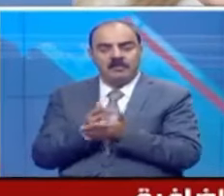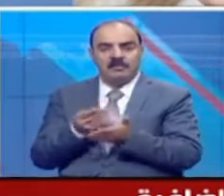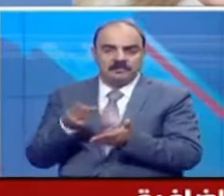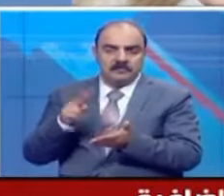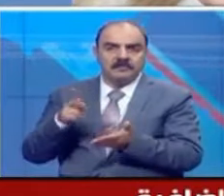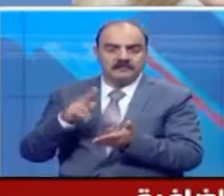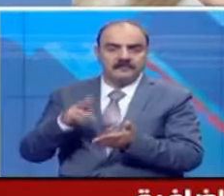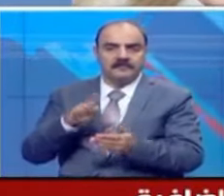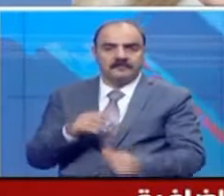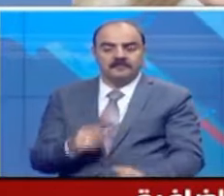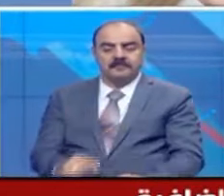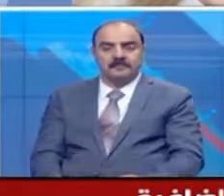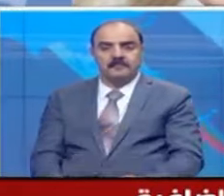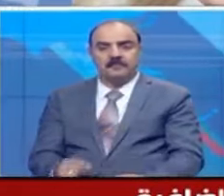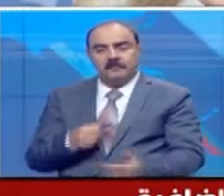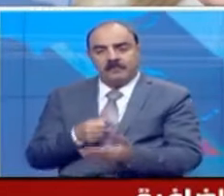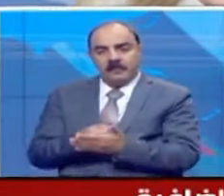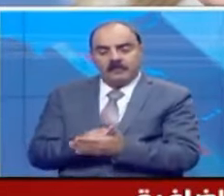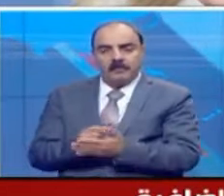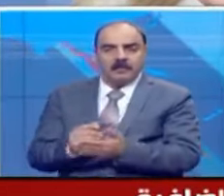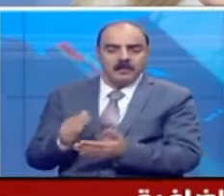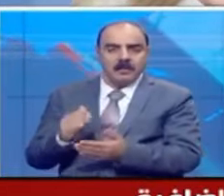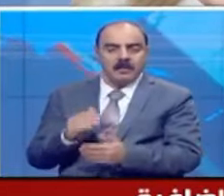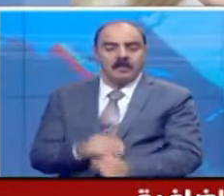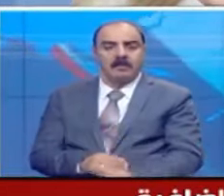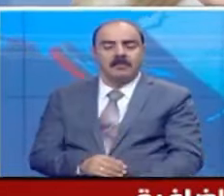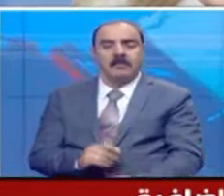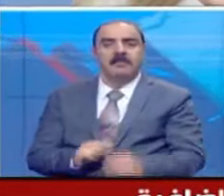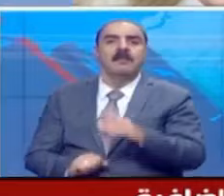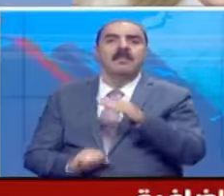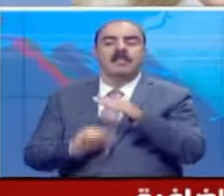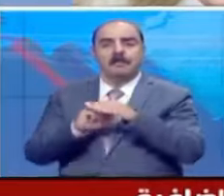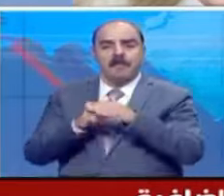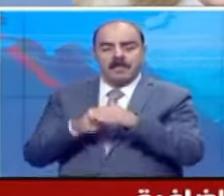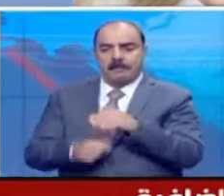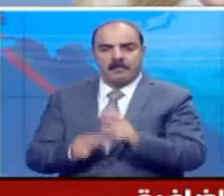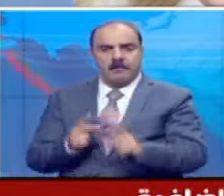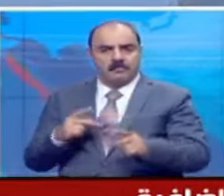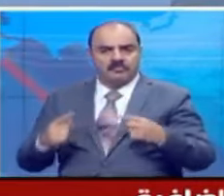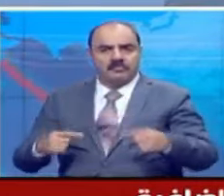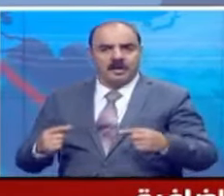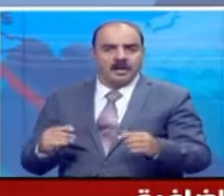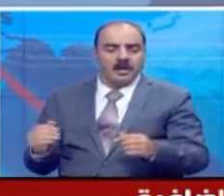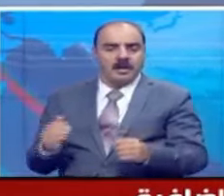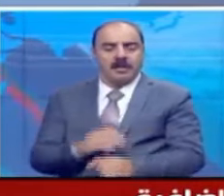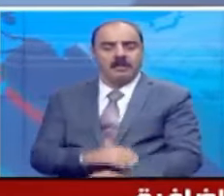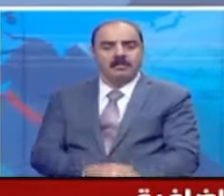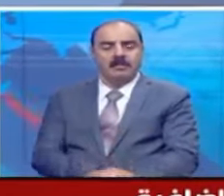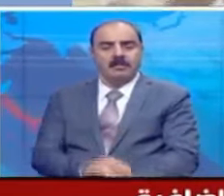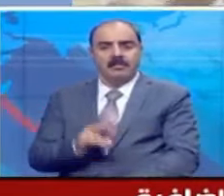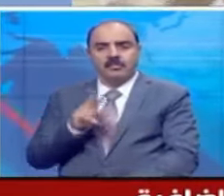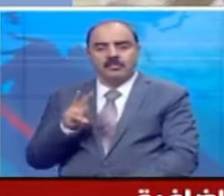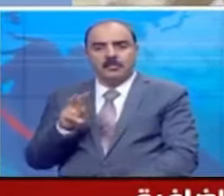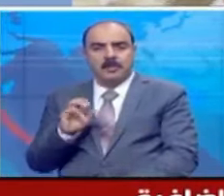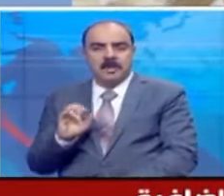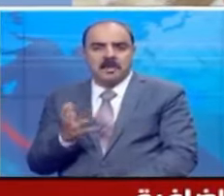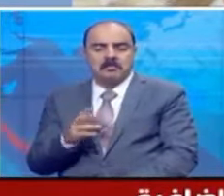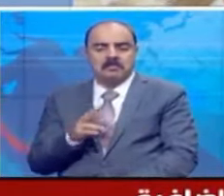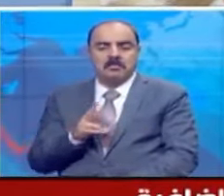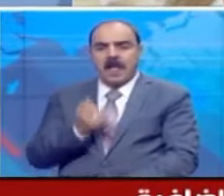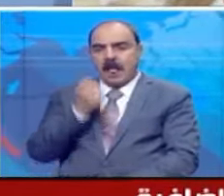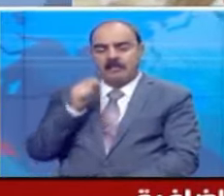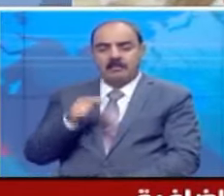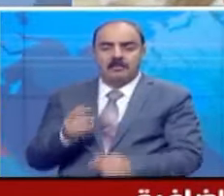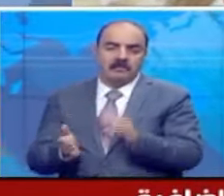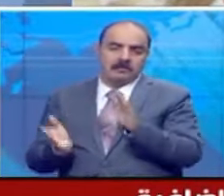تولى الحد الأدنى للأجور تقريبا الحد الأقصى للأجور أو الأدنى كان وقتها 700 جنيه أو 1000